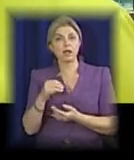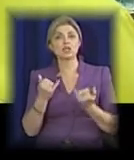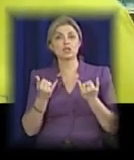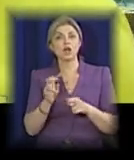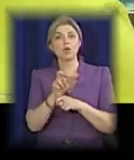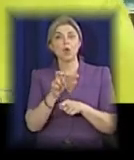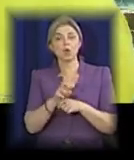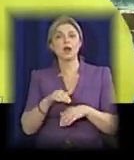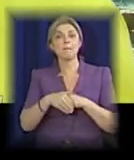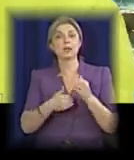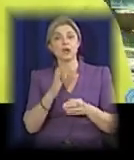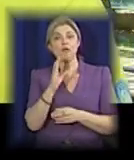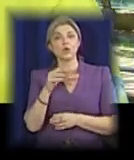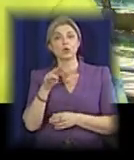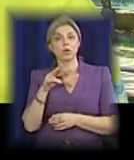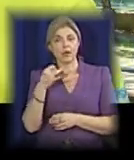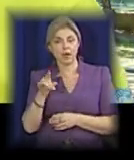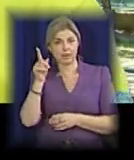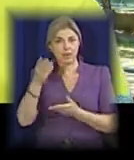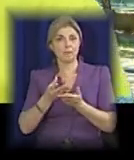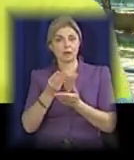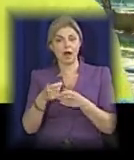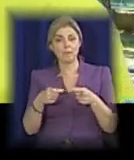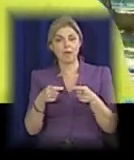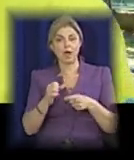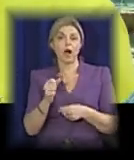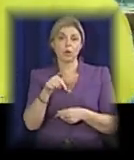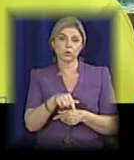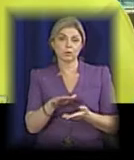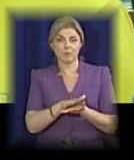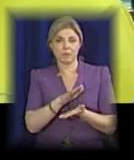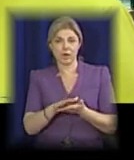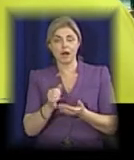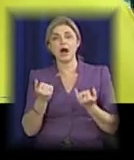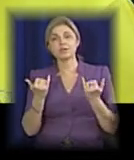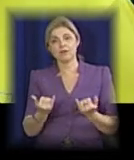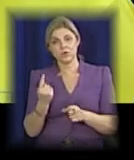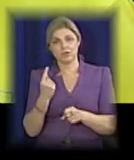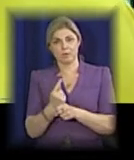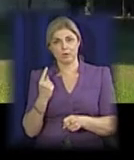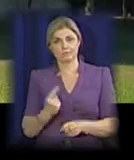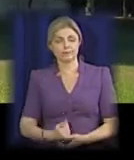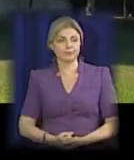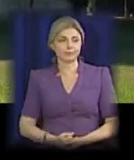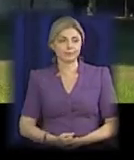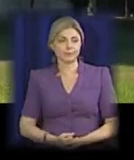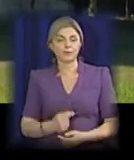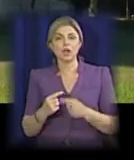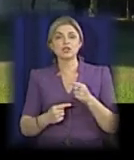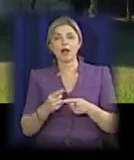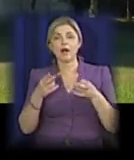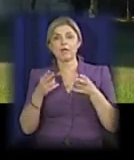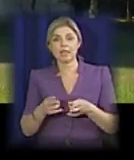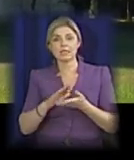басейну «Водолій», сплачуємо там абонемент. А тут безкоштовно. А от сьогодні нам заборонили. Через аварійний